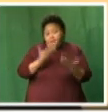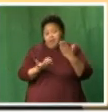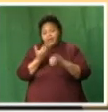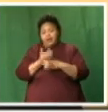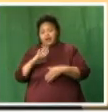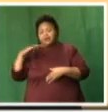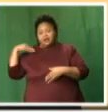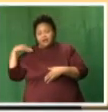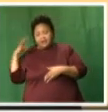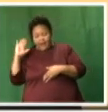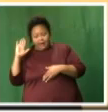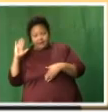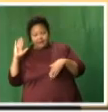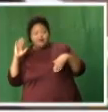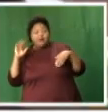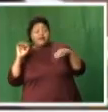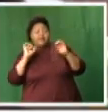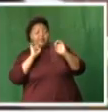kuthatha isikhathi leside ukuthi